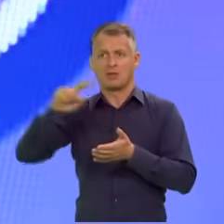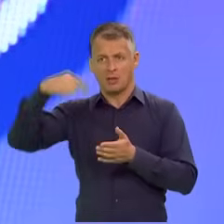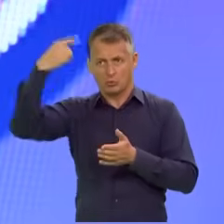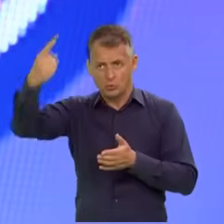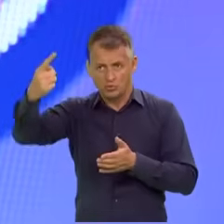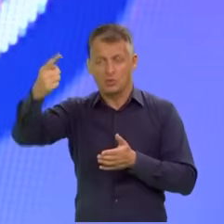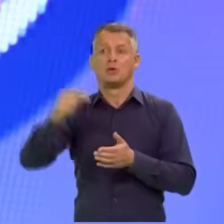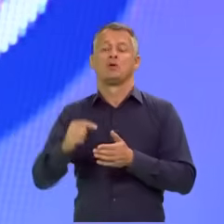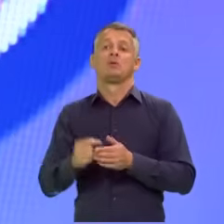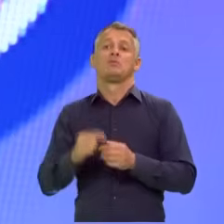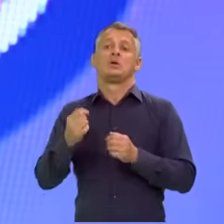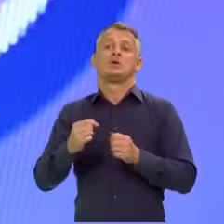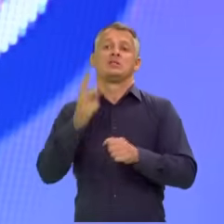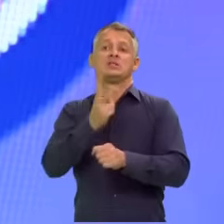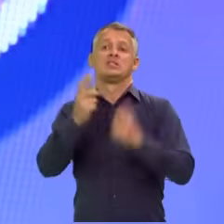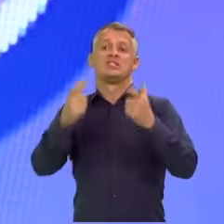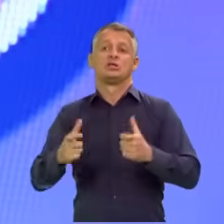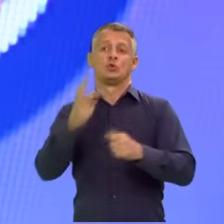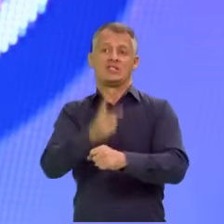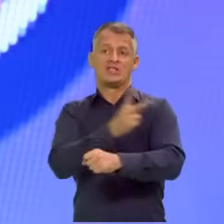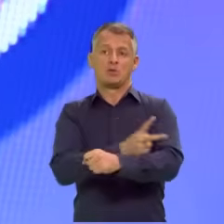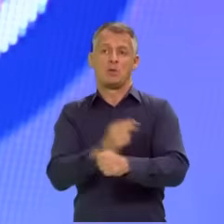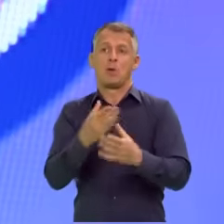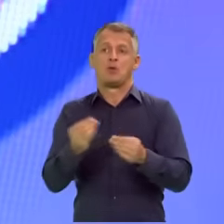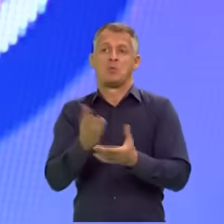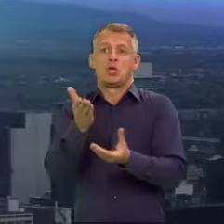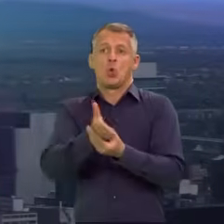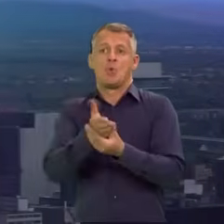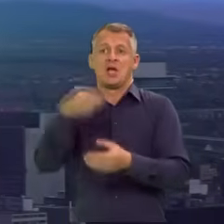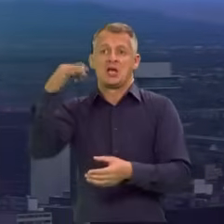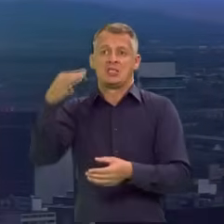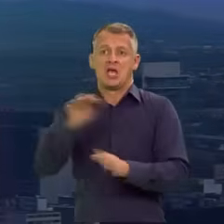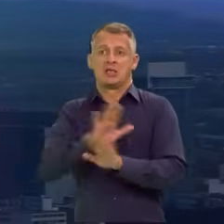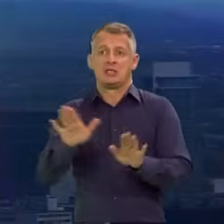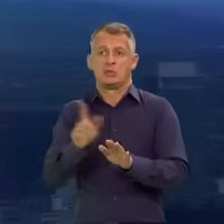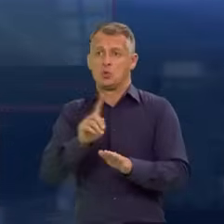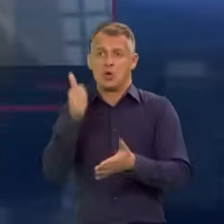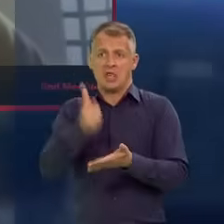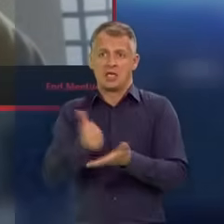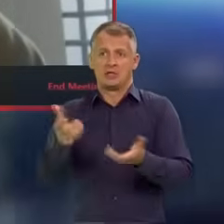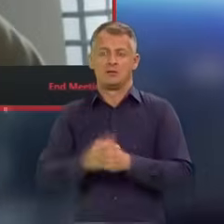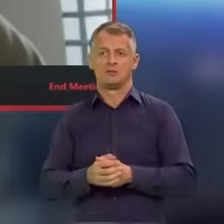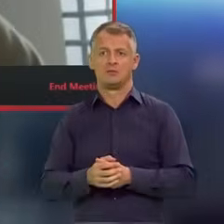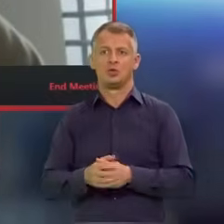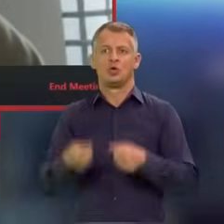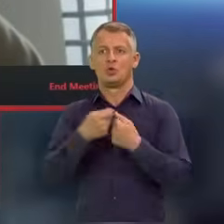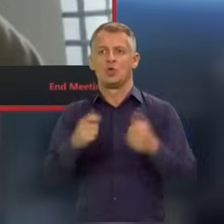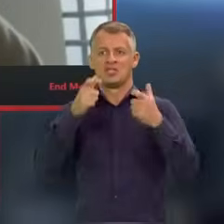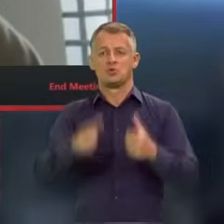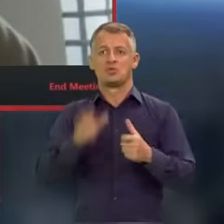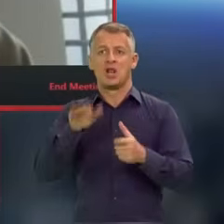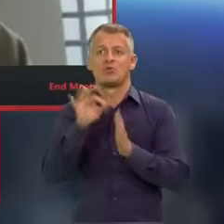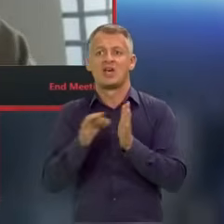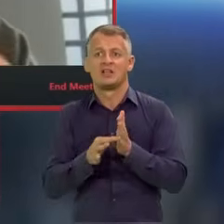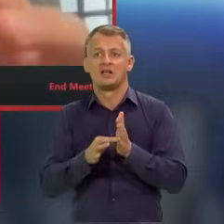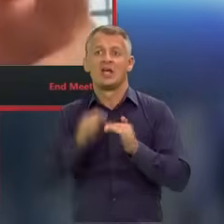din țara noastră este mai mult pe hârtie decât în realitate. Toate instituțiile își țin datele în propria curte și